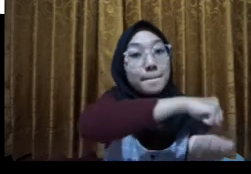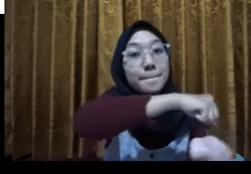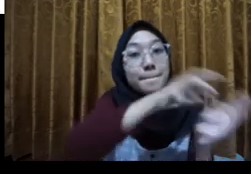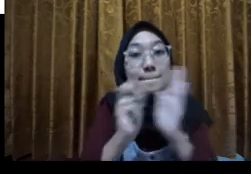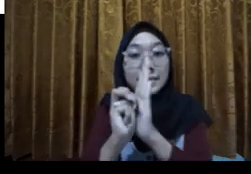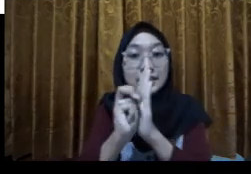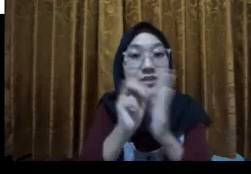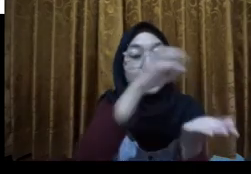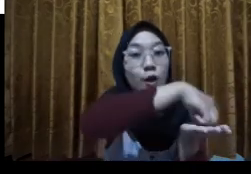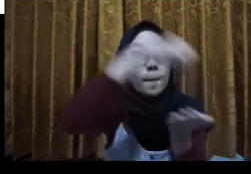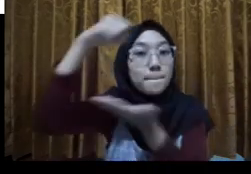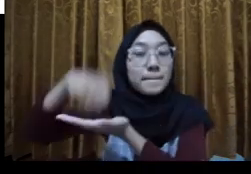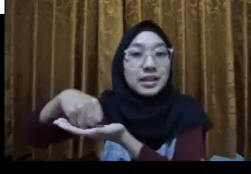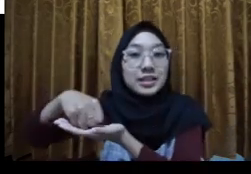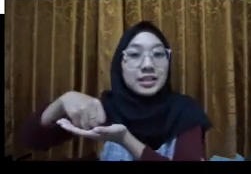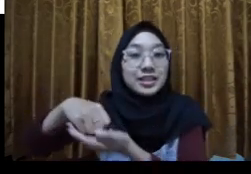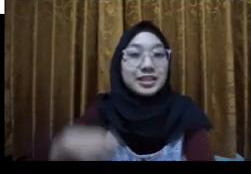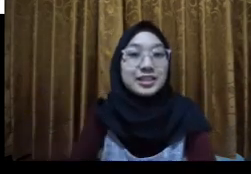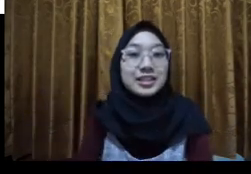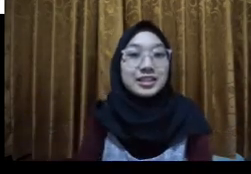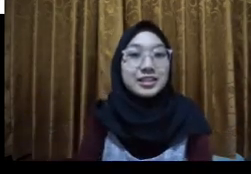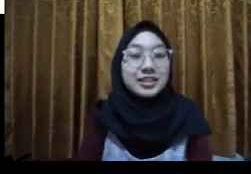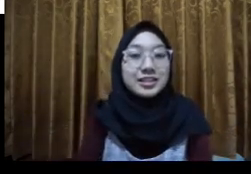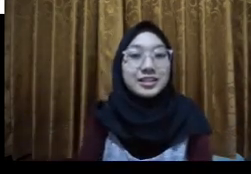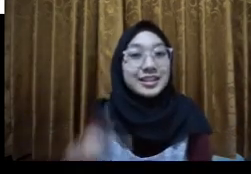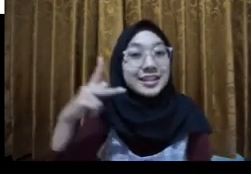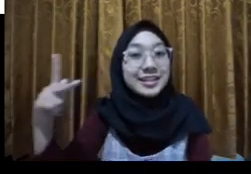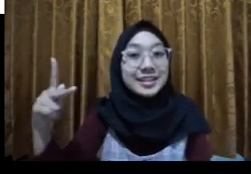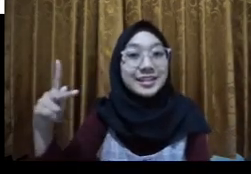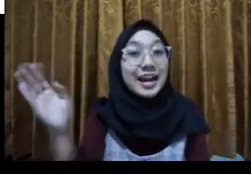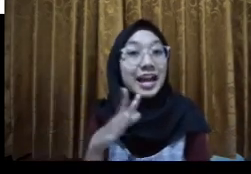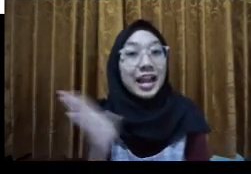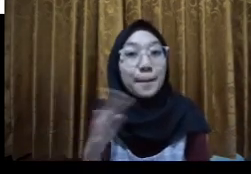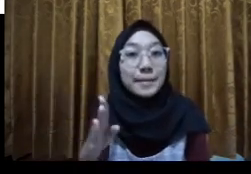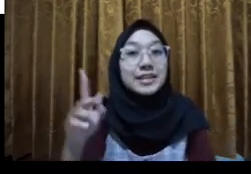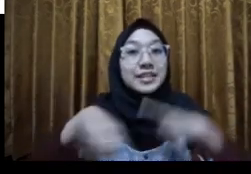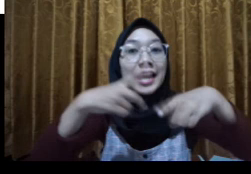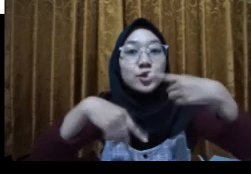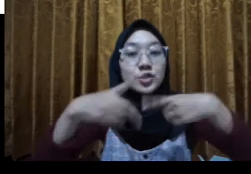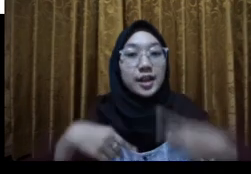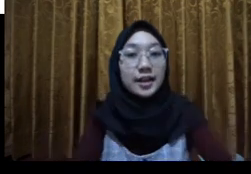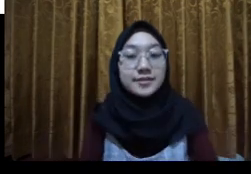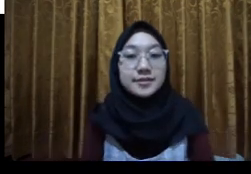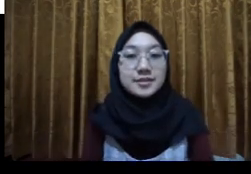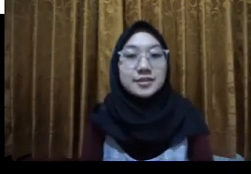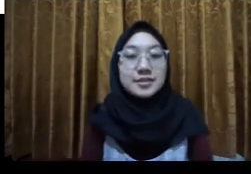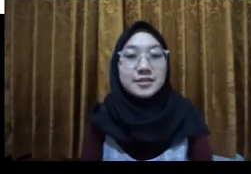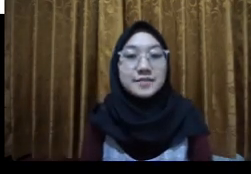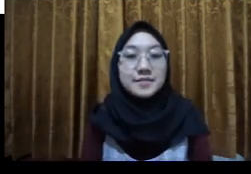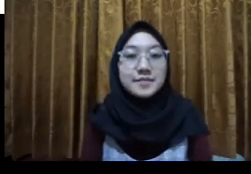ke halaman 30, teman-teman. Saya gelam. Jadi inilah yang membuat saya sangat nyaman menggunakan aplikasi